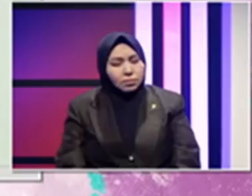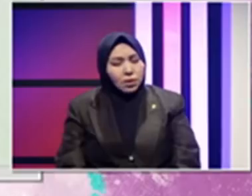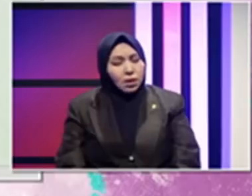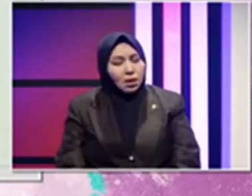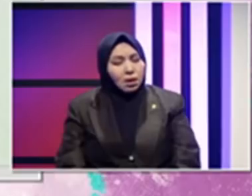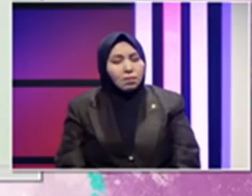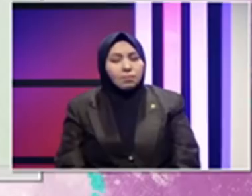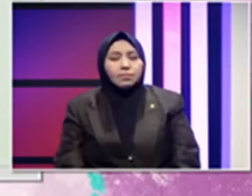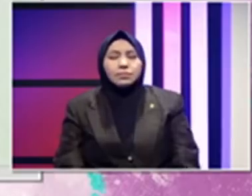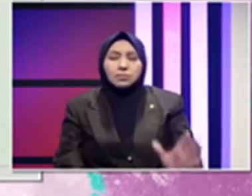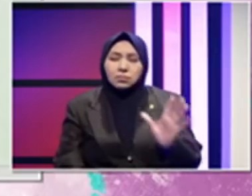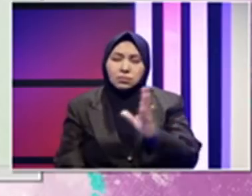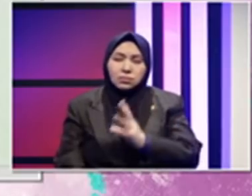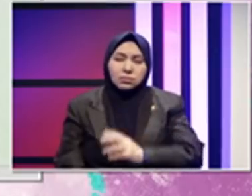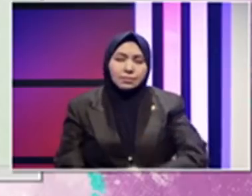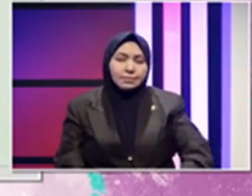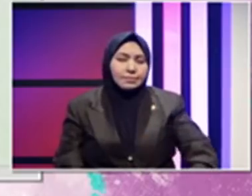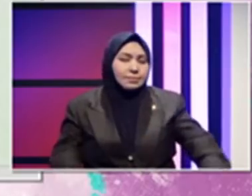وَإِنْ